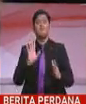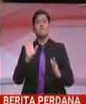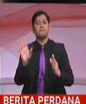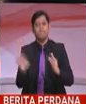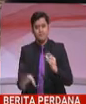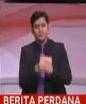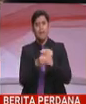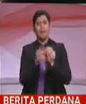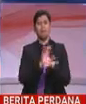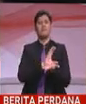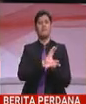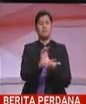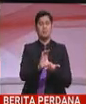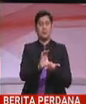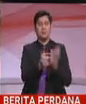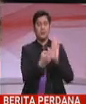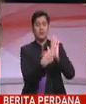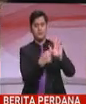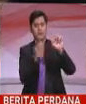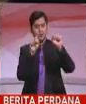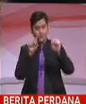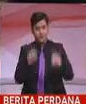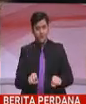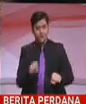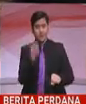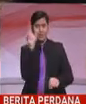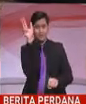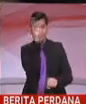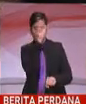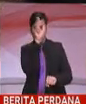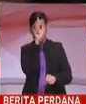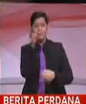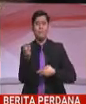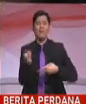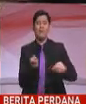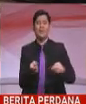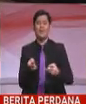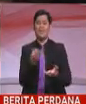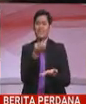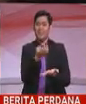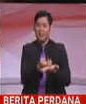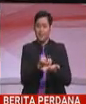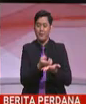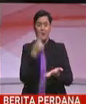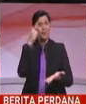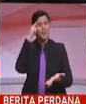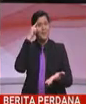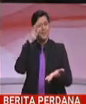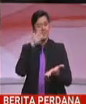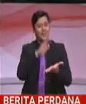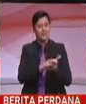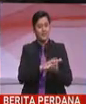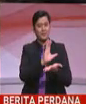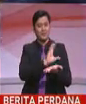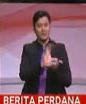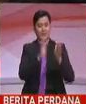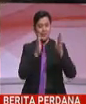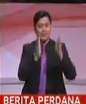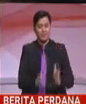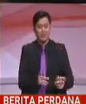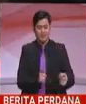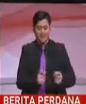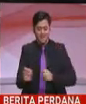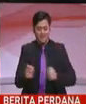pelaburan itu turut mencerminkan keupayaan kerajaan dalam mengurus ekonomi serta keyakinan pelabur terhadap pentadbiran